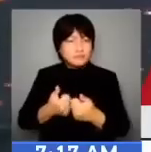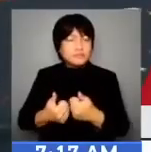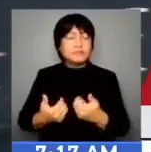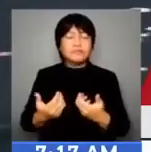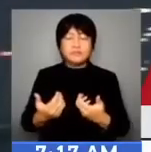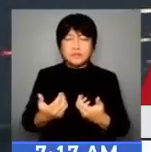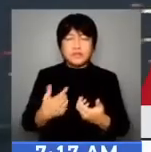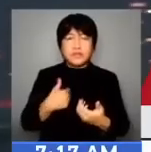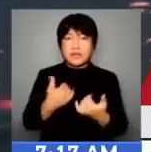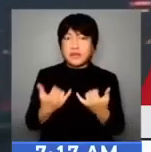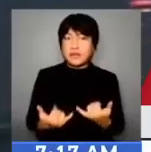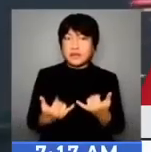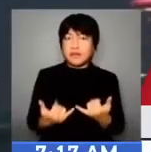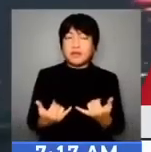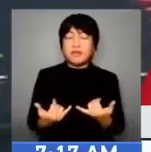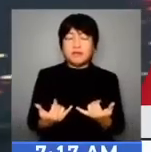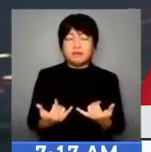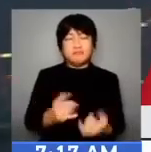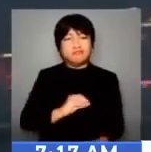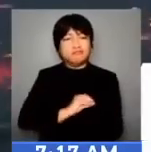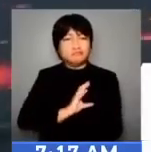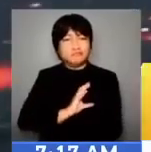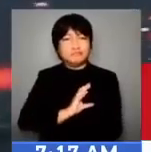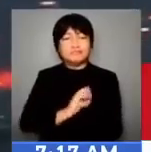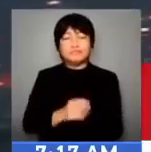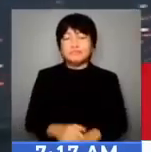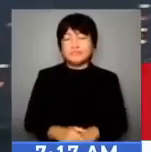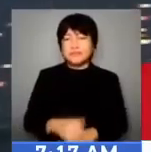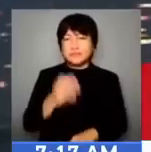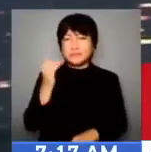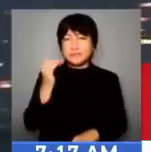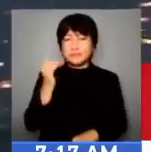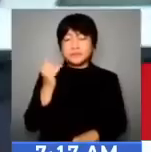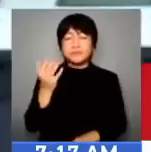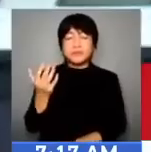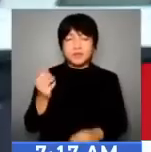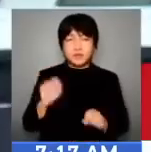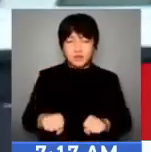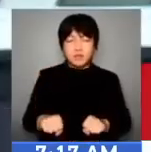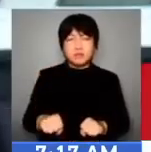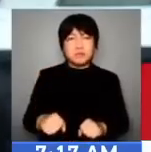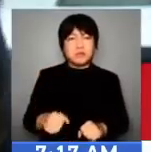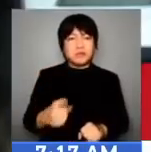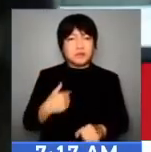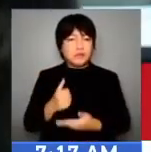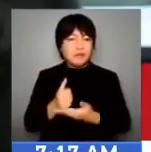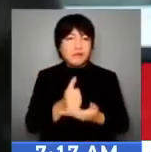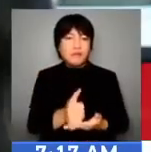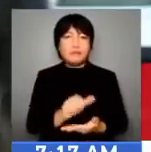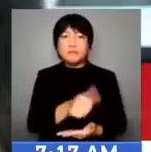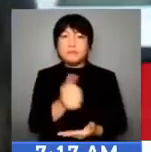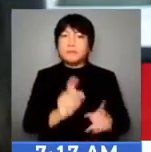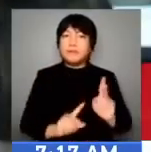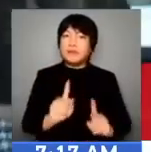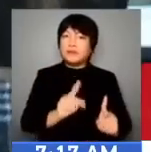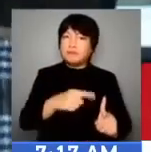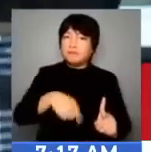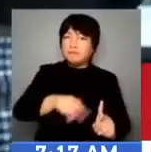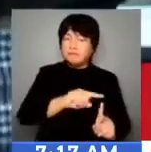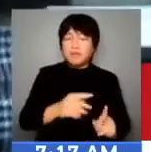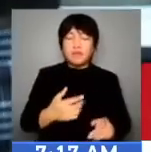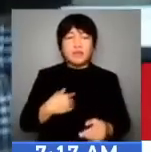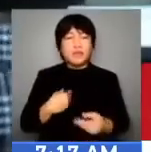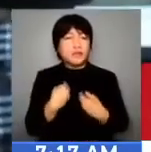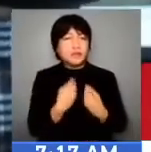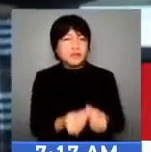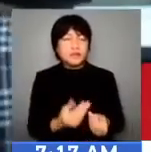nagkaroon ng confidence dahil alam ko it will change somebody's life. Ito yung pagkakataon ko to give back all my